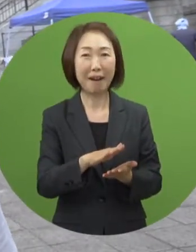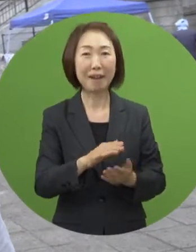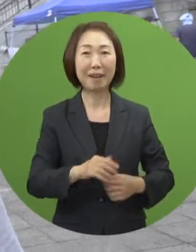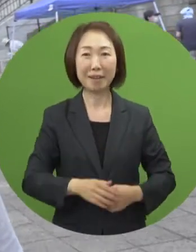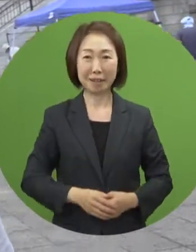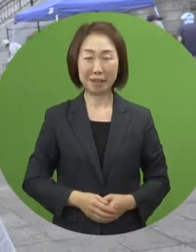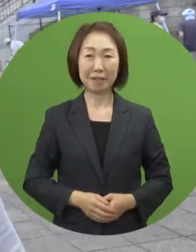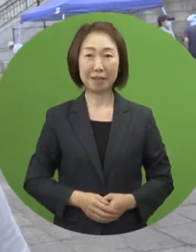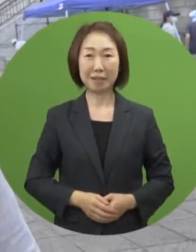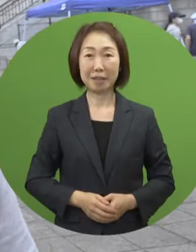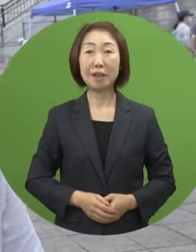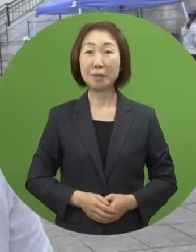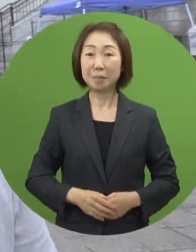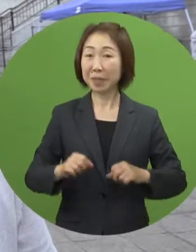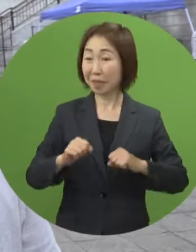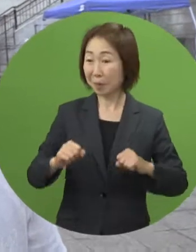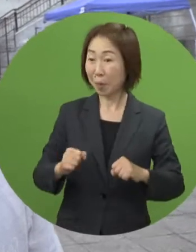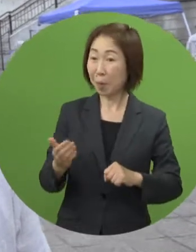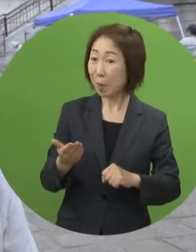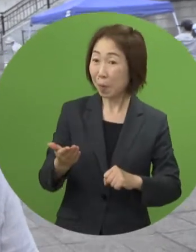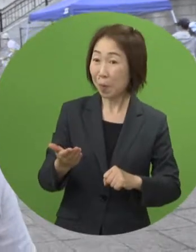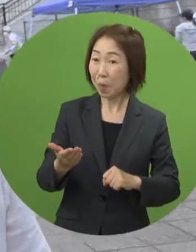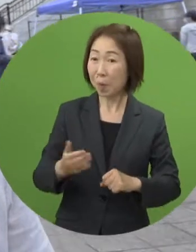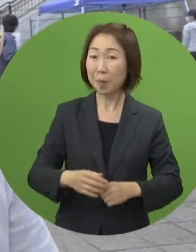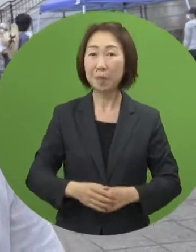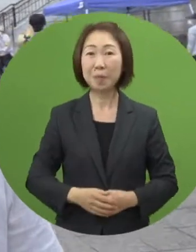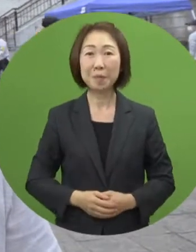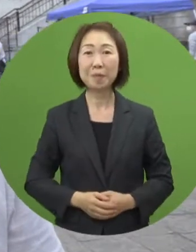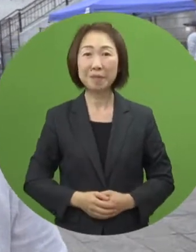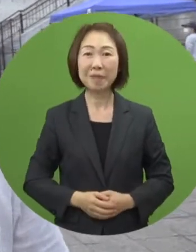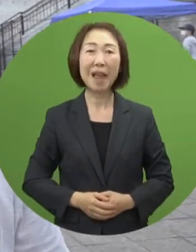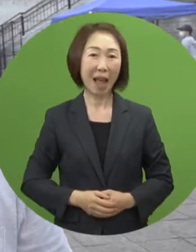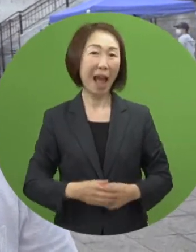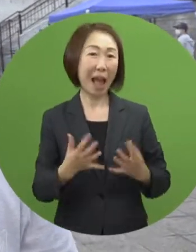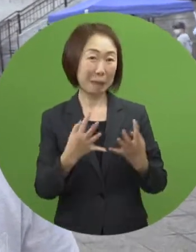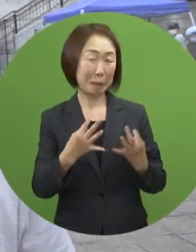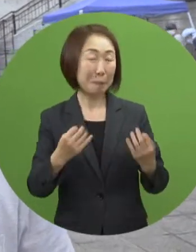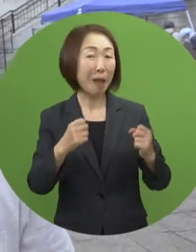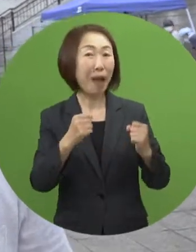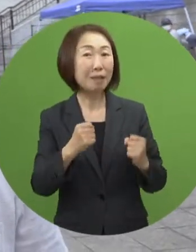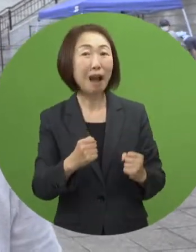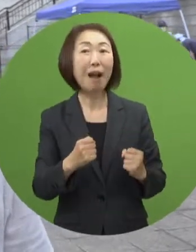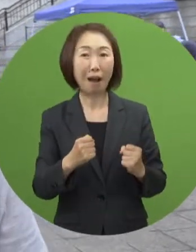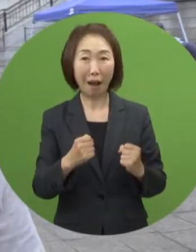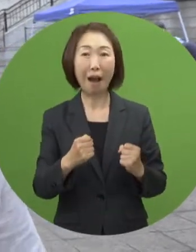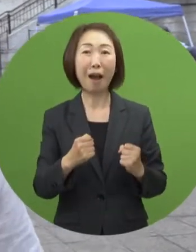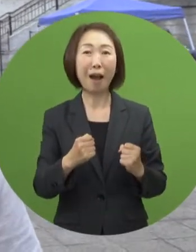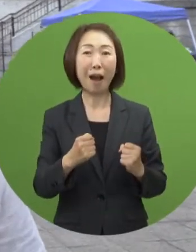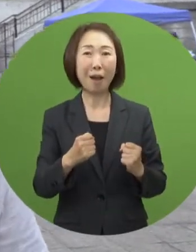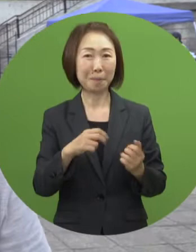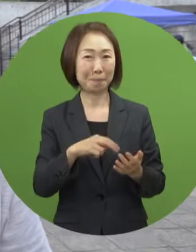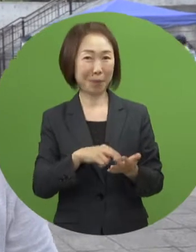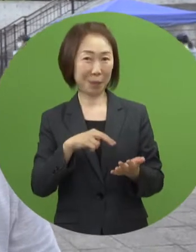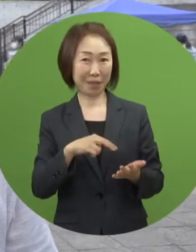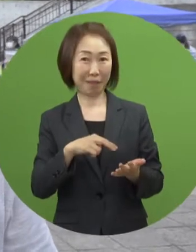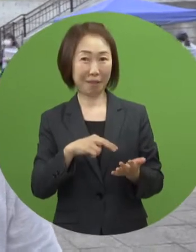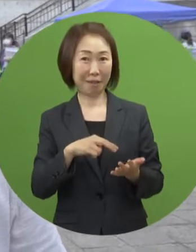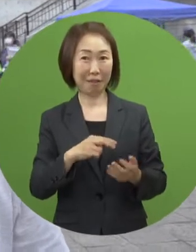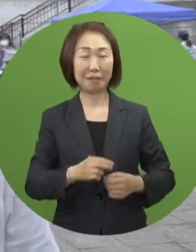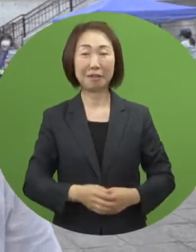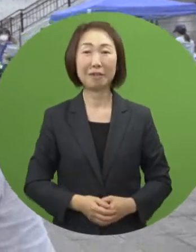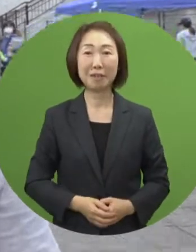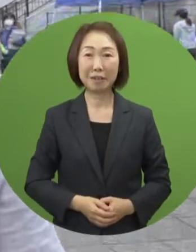な。 僕も滑った。 生き物はどうでした？ いっぱいいたからびっくり